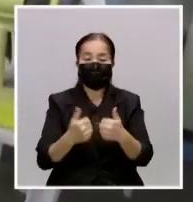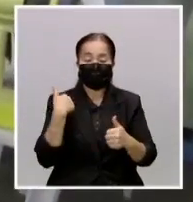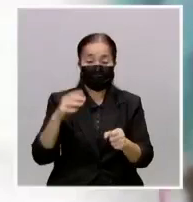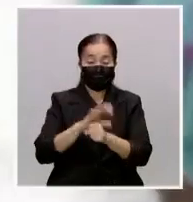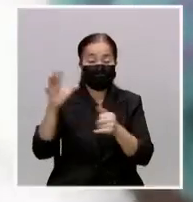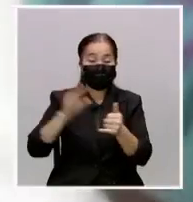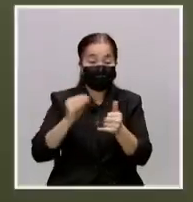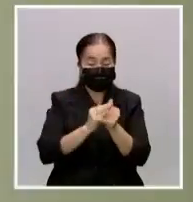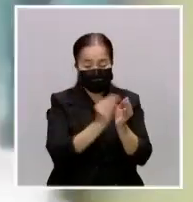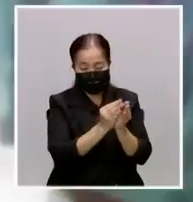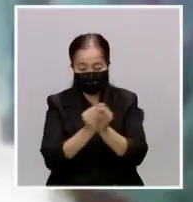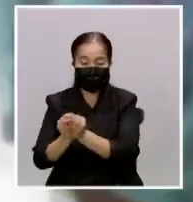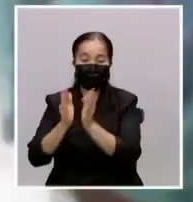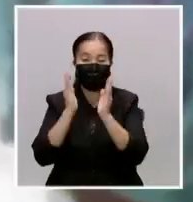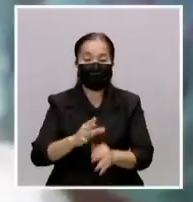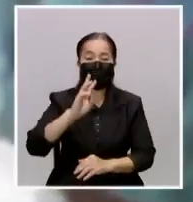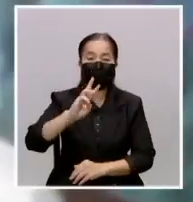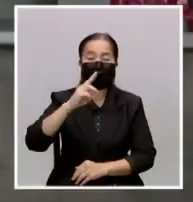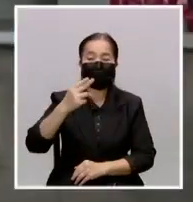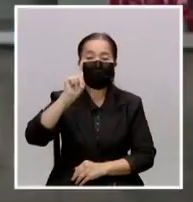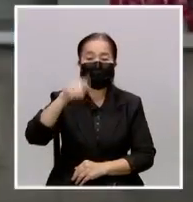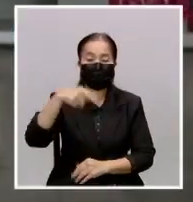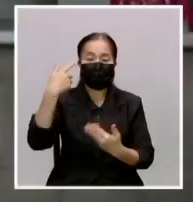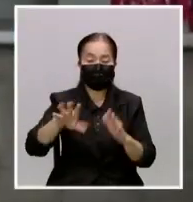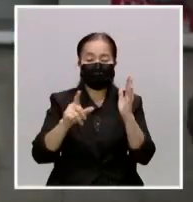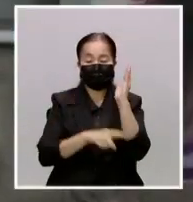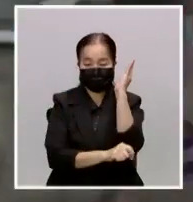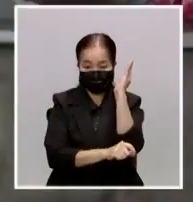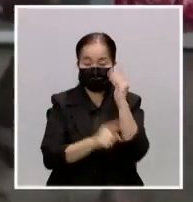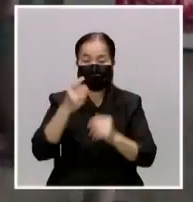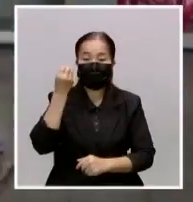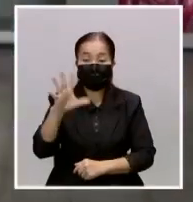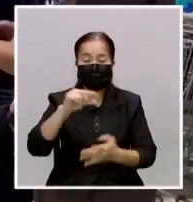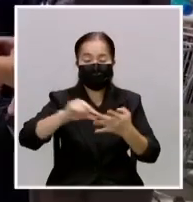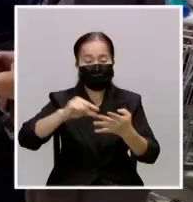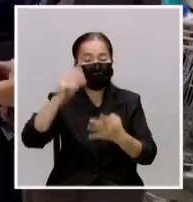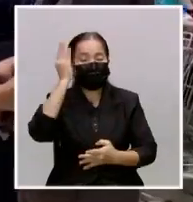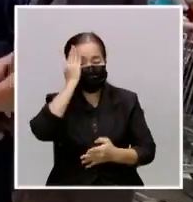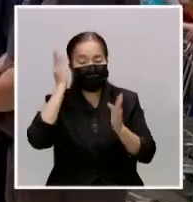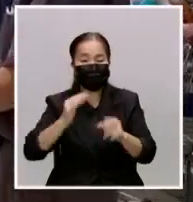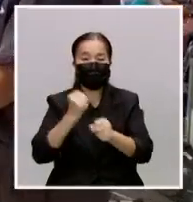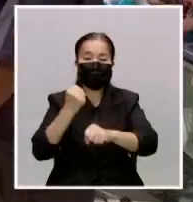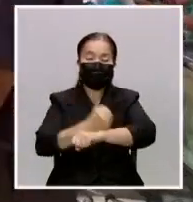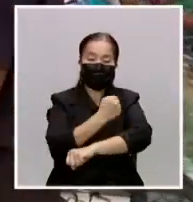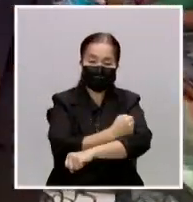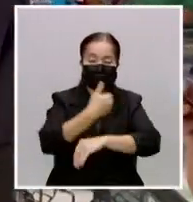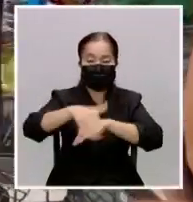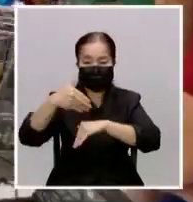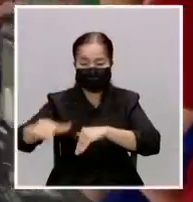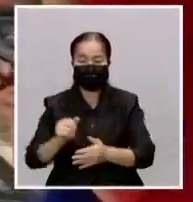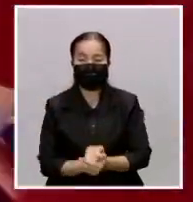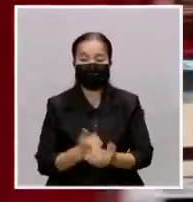ชื้อยอดสะสมกว่า 61,000 คนในสิงคโปร์ส่วนใหญ่จะอยู่ในหอพักคนงานต่างชาติสิงคโปร์มีผู้ติดเ